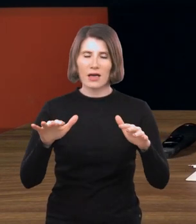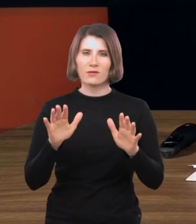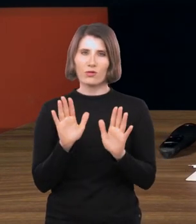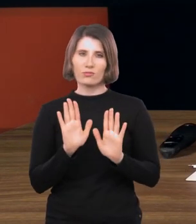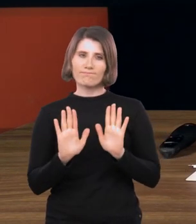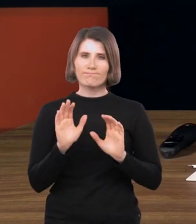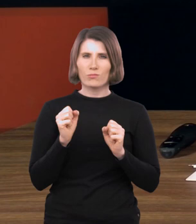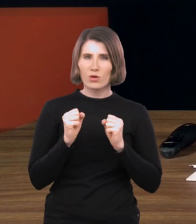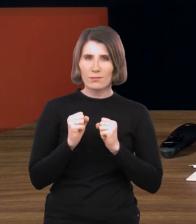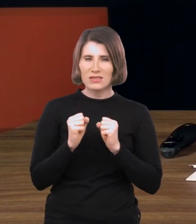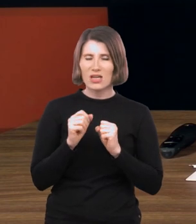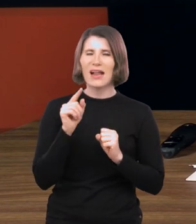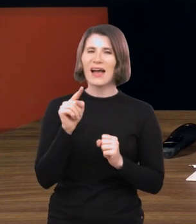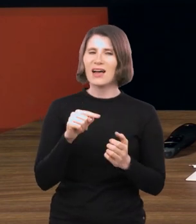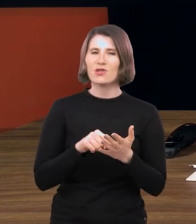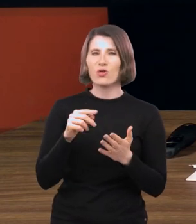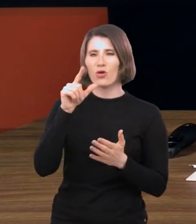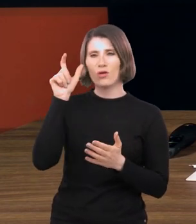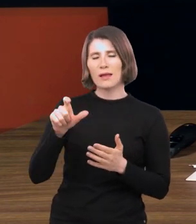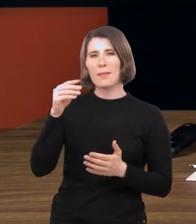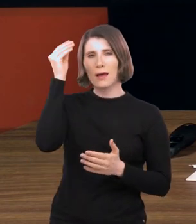naukowcy uważają, że to nie epidemia autyzmu, a